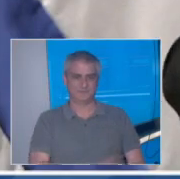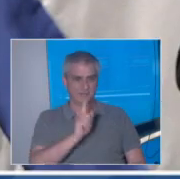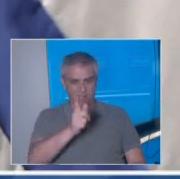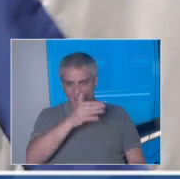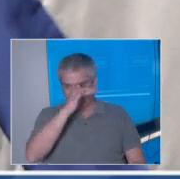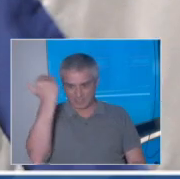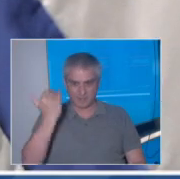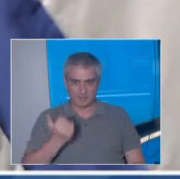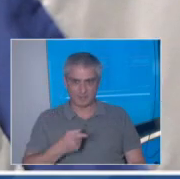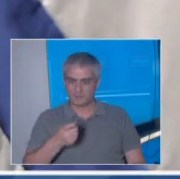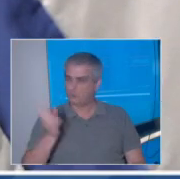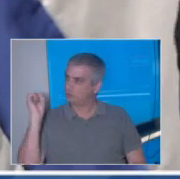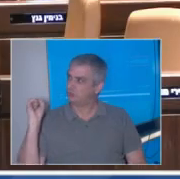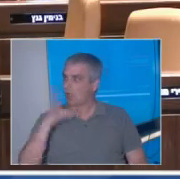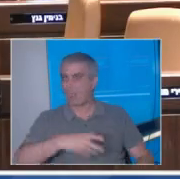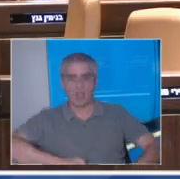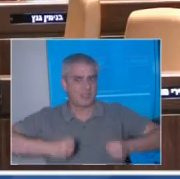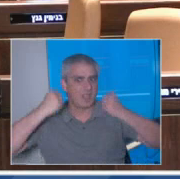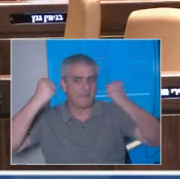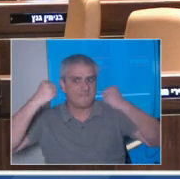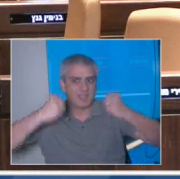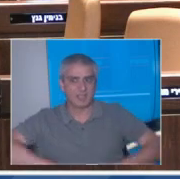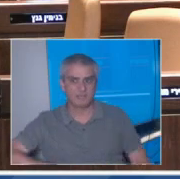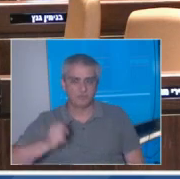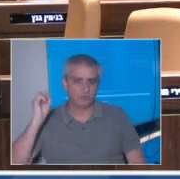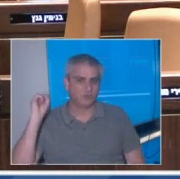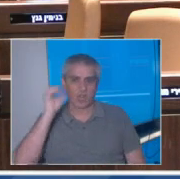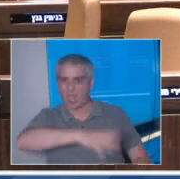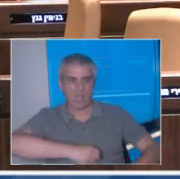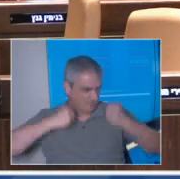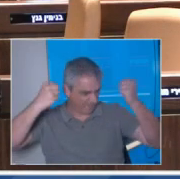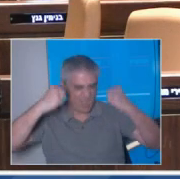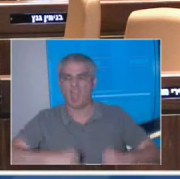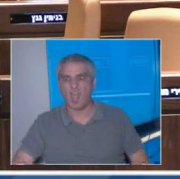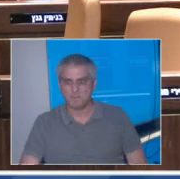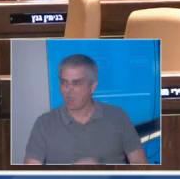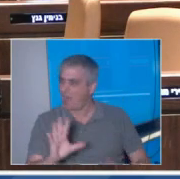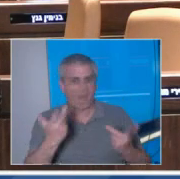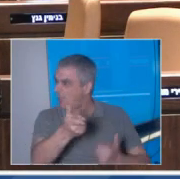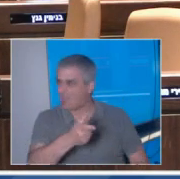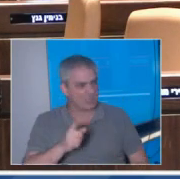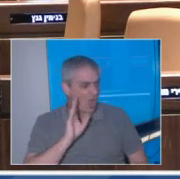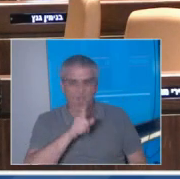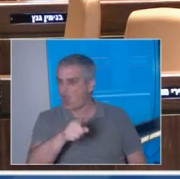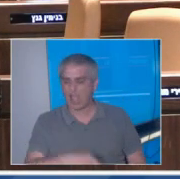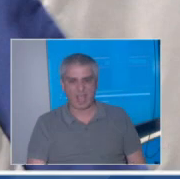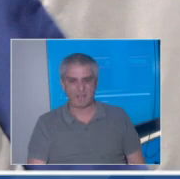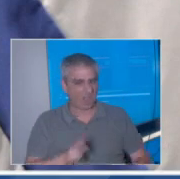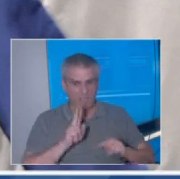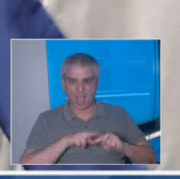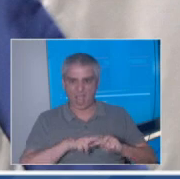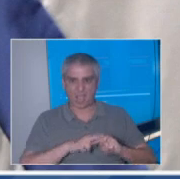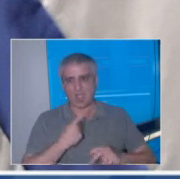מגזים, שולח את המפגינים, שולח מפגינים, לאן אתה קורא להם? ועוד אחר